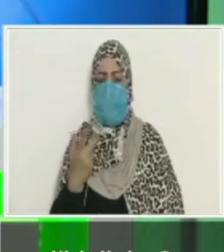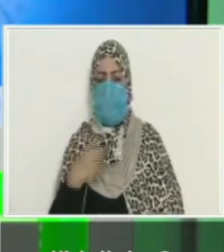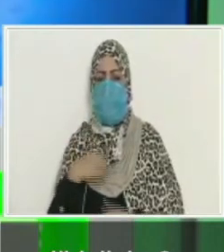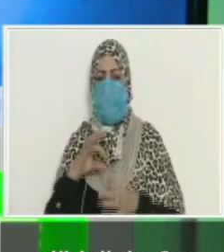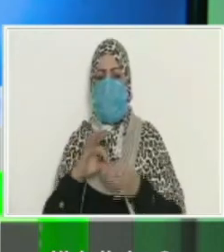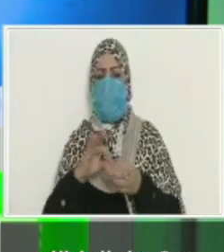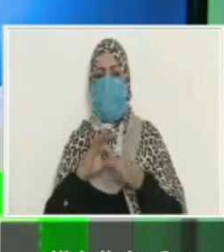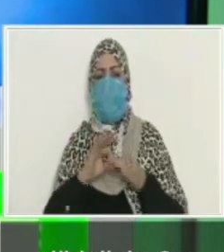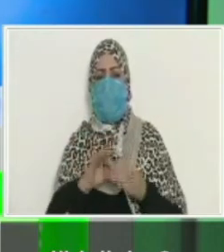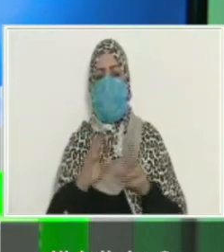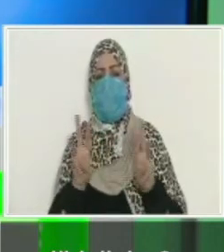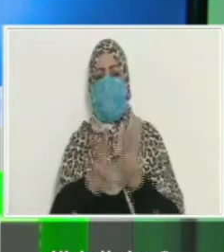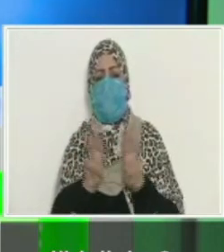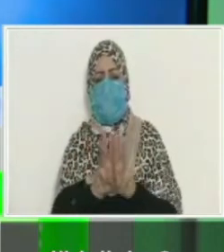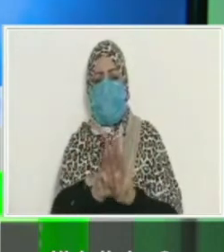تقول.